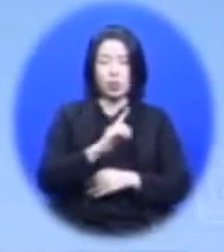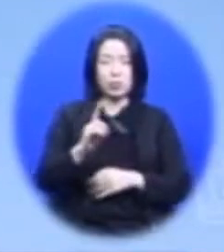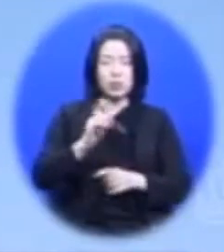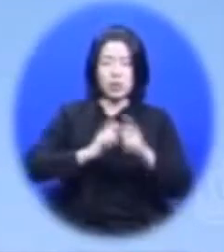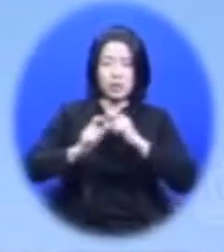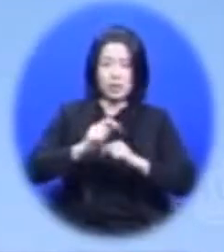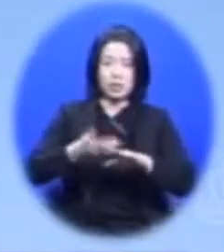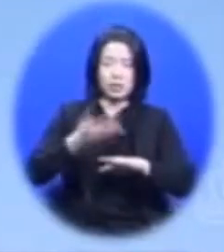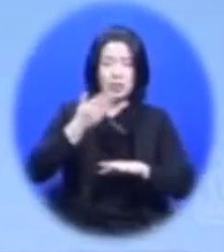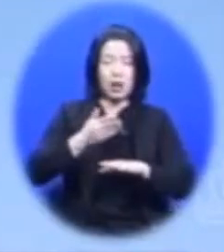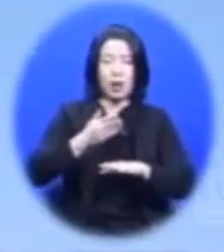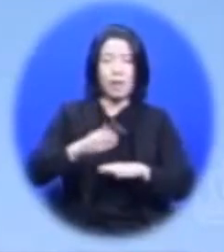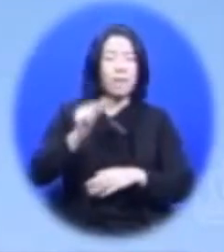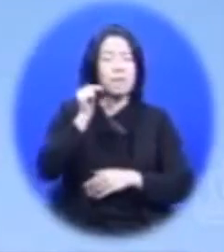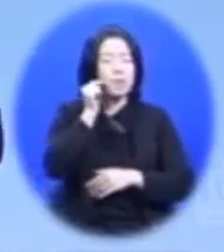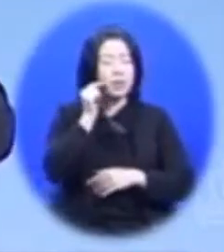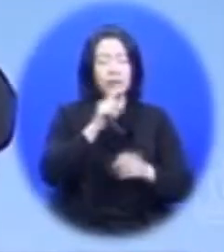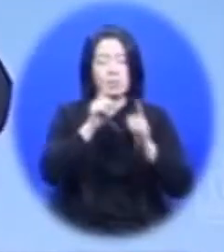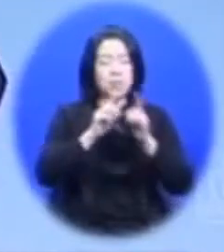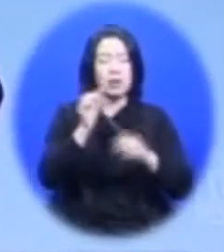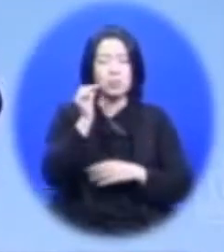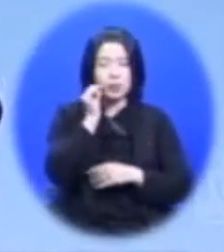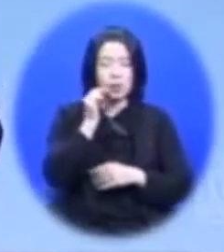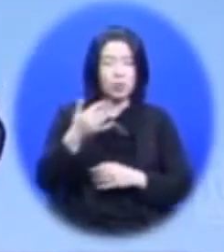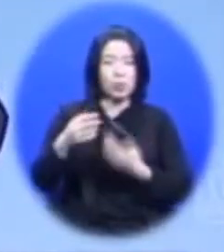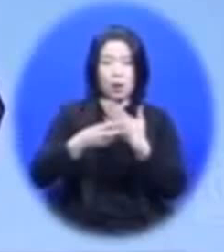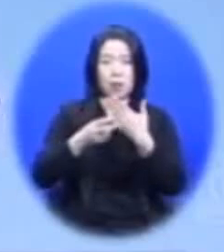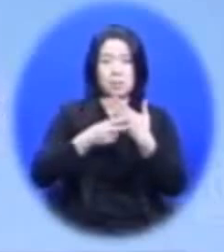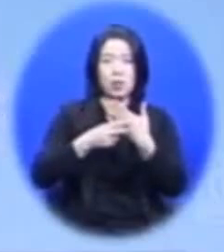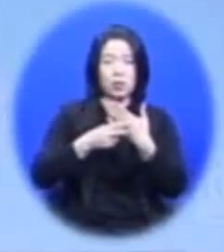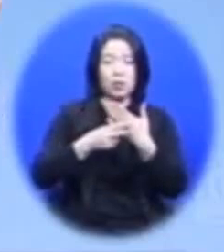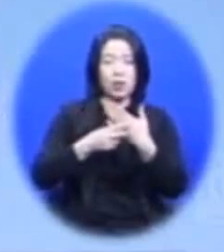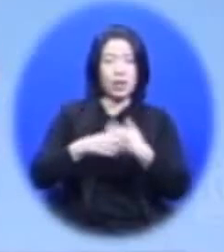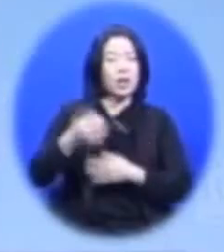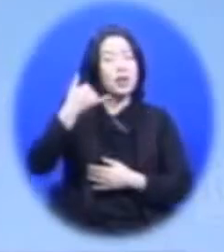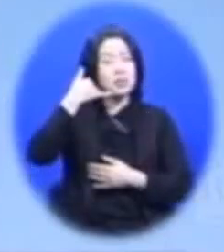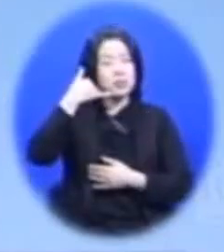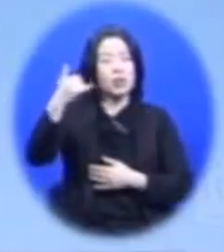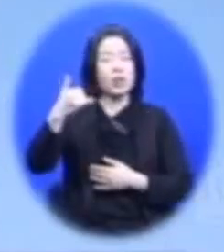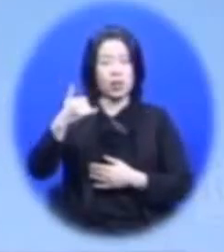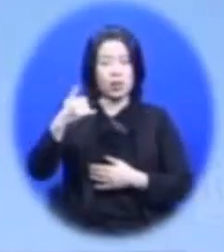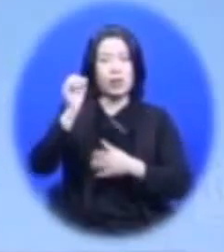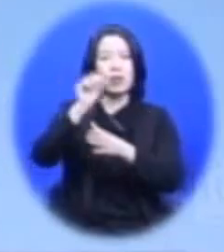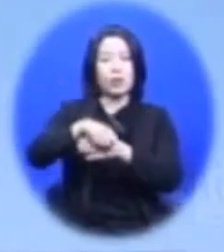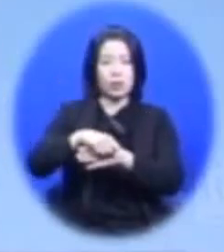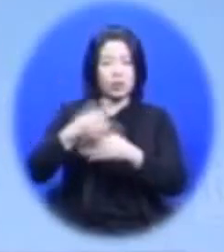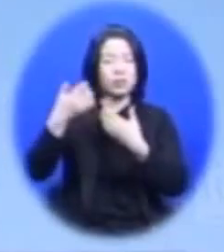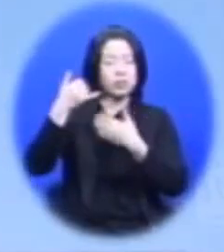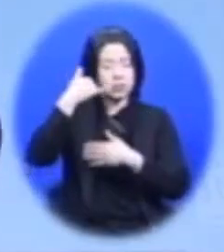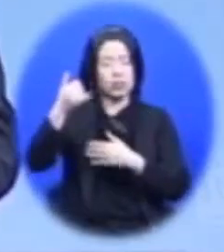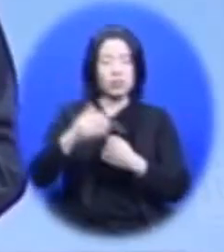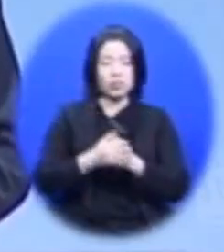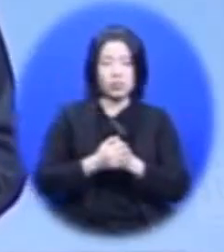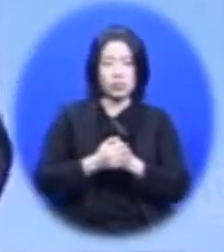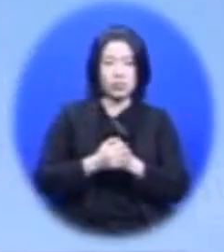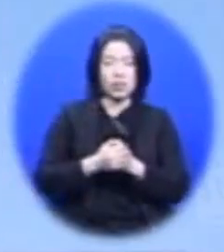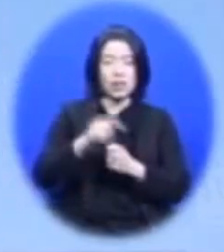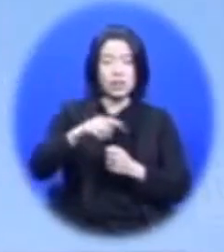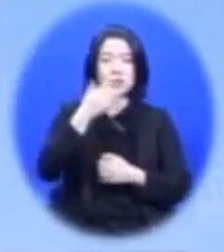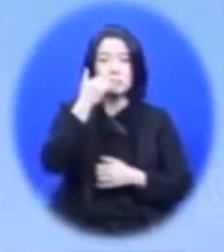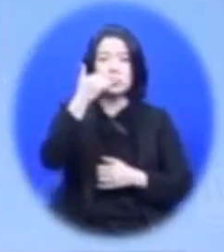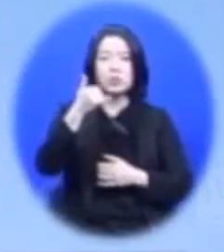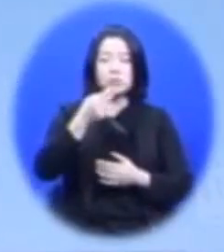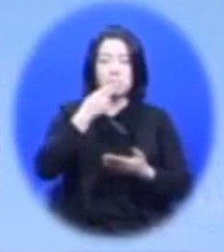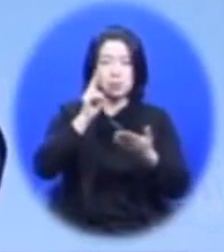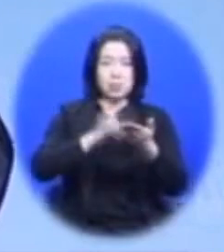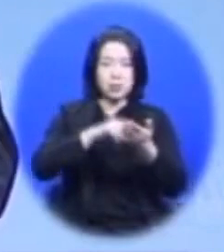이상 못하겠다고 말 못하고 병원에다가 골수이식 하겠다고 연락을 하고, 그리고 그 부모님에게